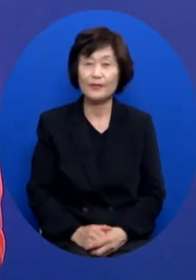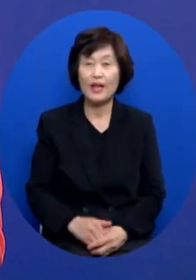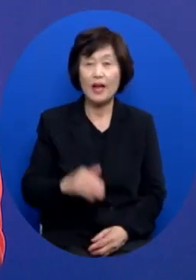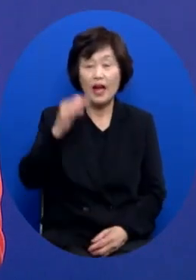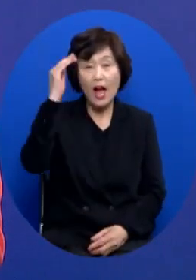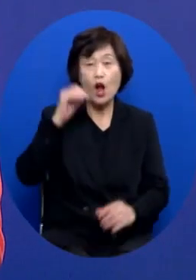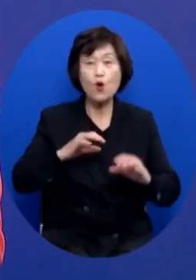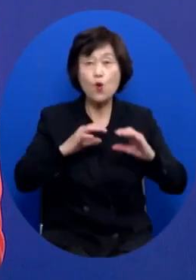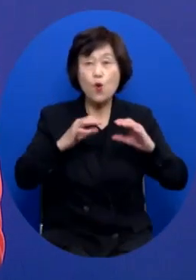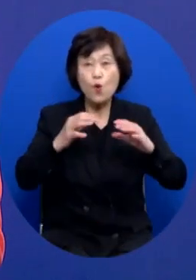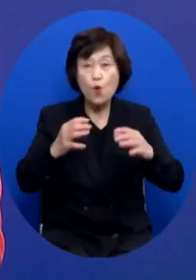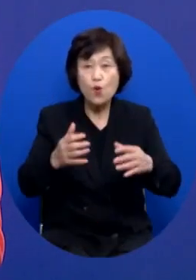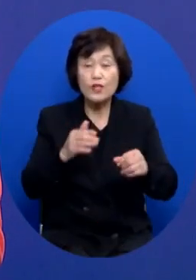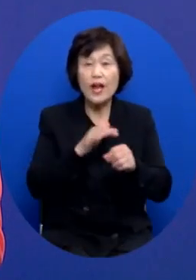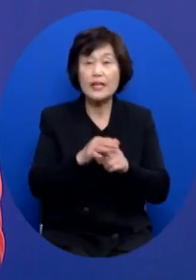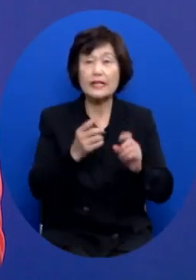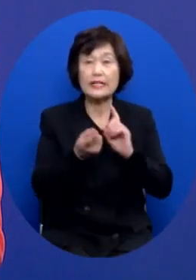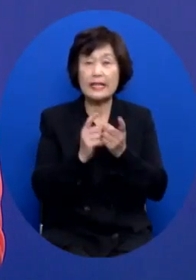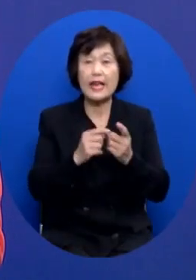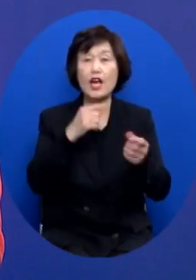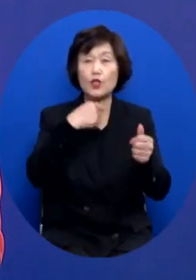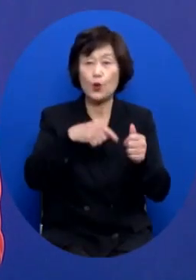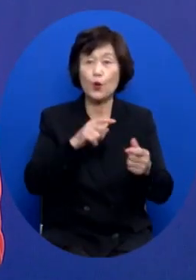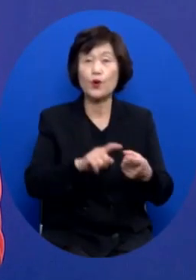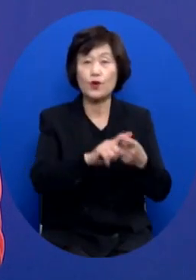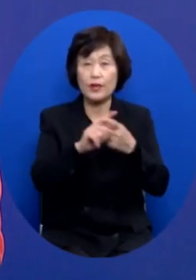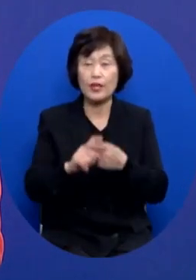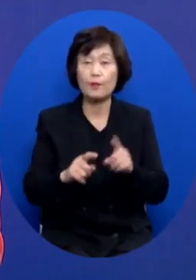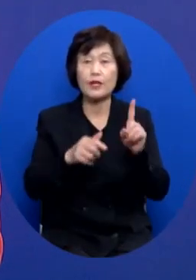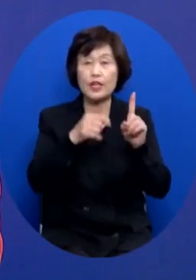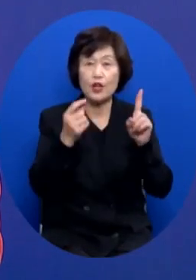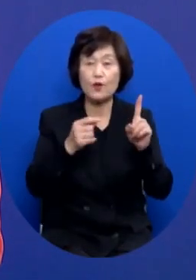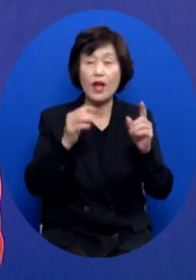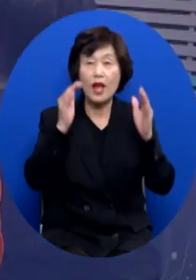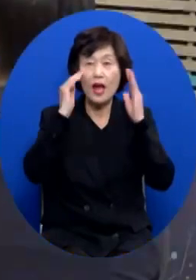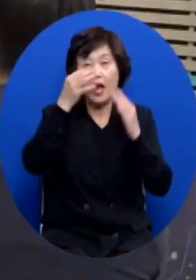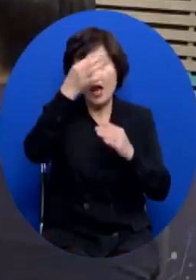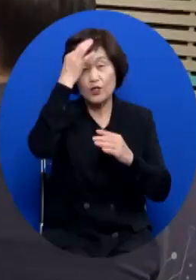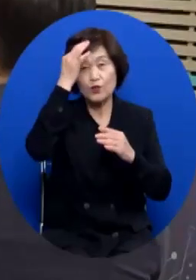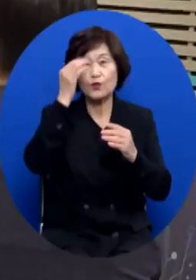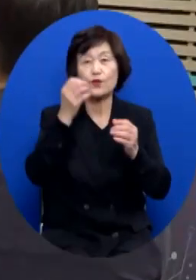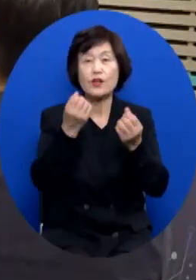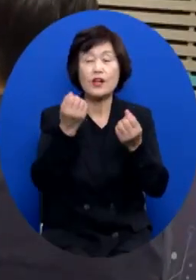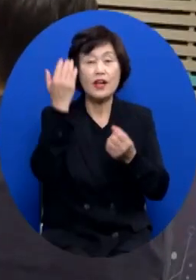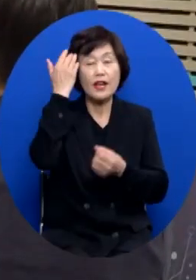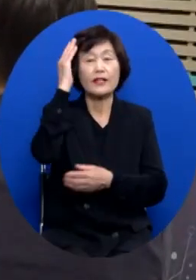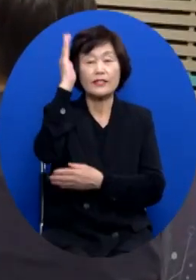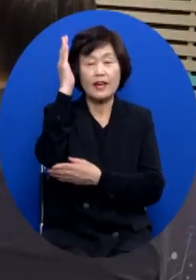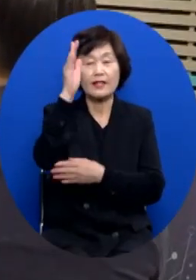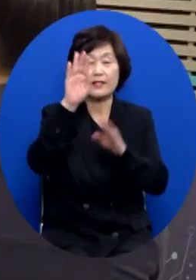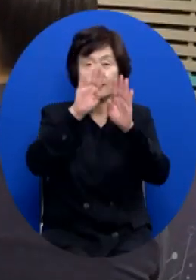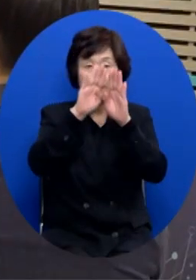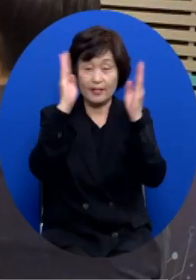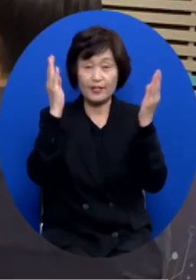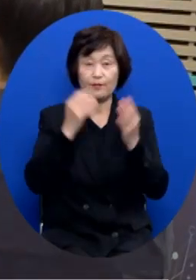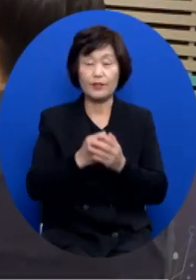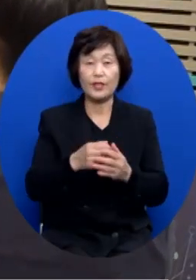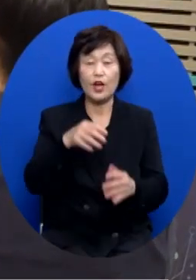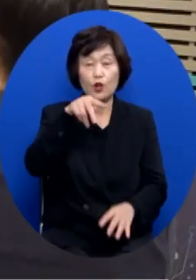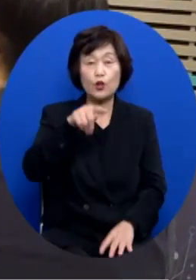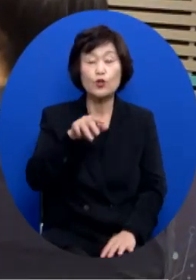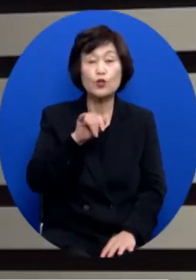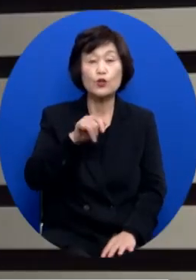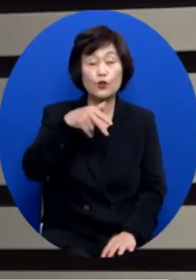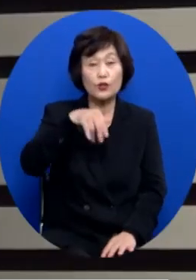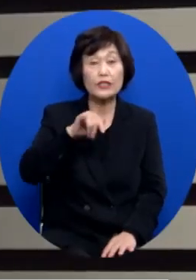한국 국제형 대한교육 연합이 제 1회 학술 포럼을 개최했습니다 포럼에서는 숭실대학교